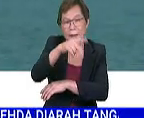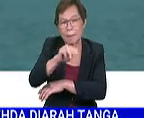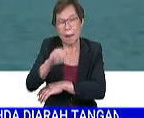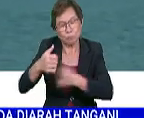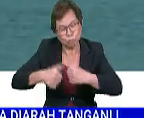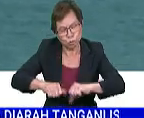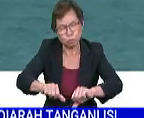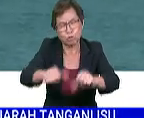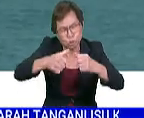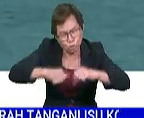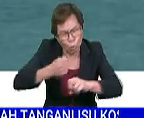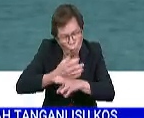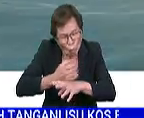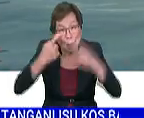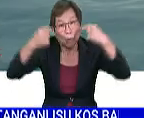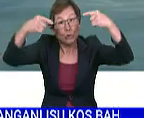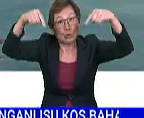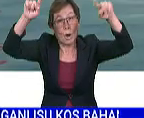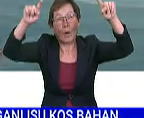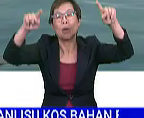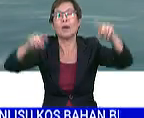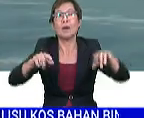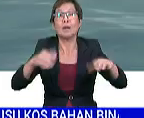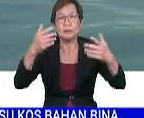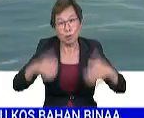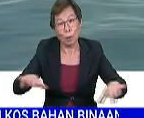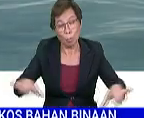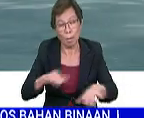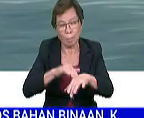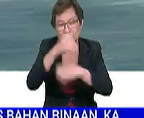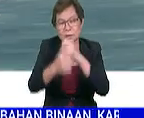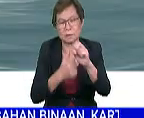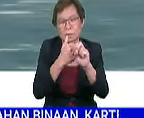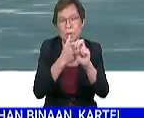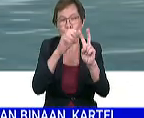berusaha dalam meningkatkan kejayaan yang telah dilaksanakan pada tahun lalu